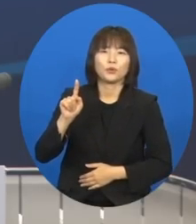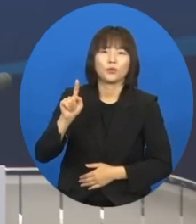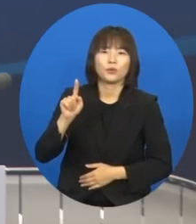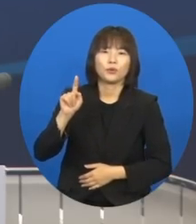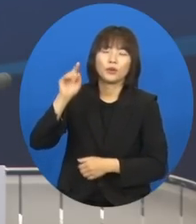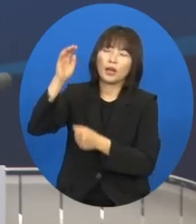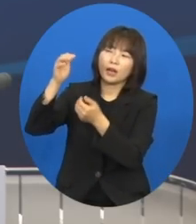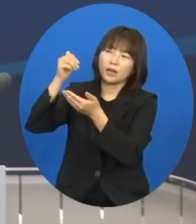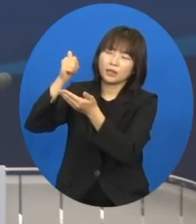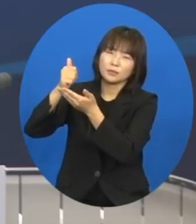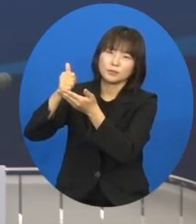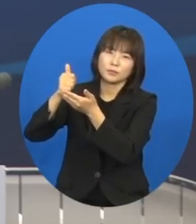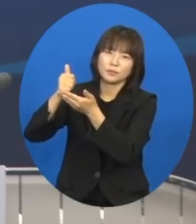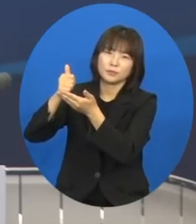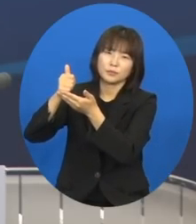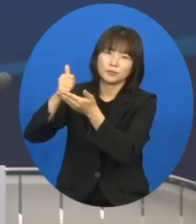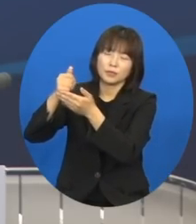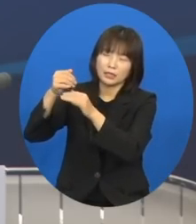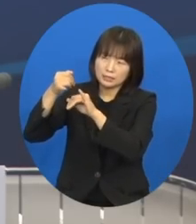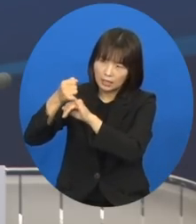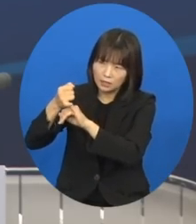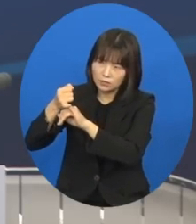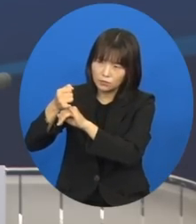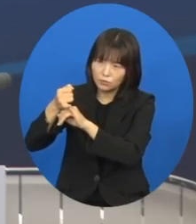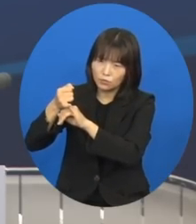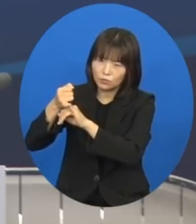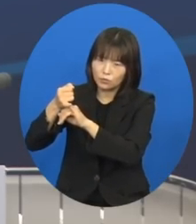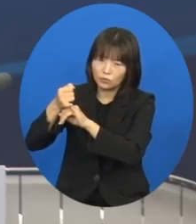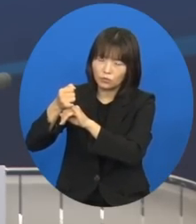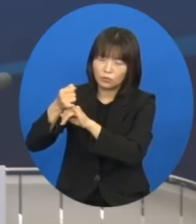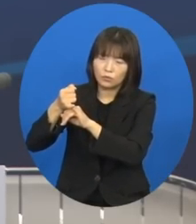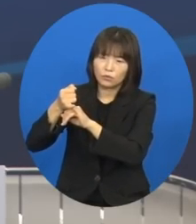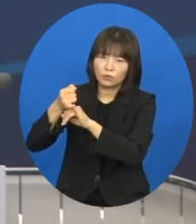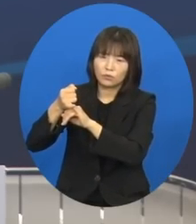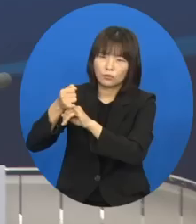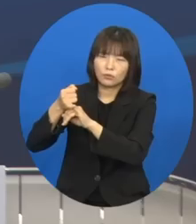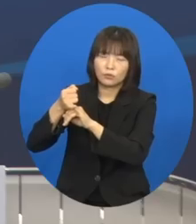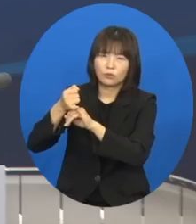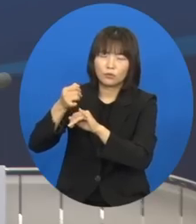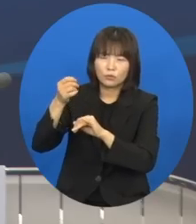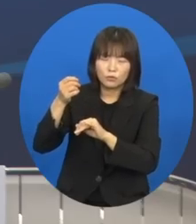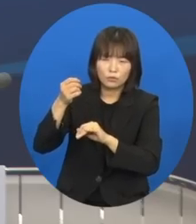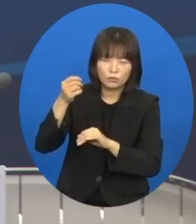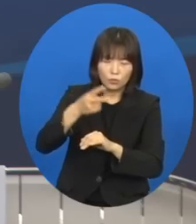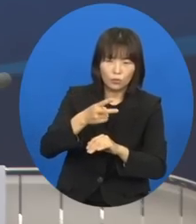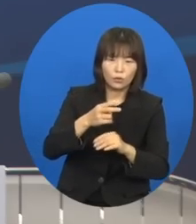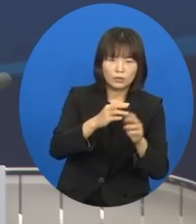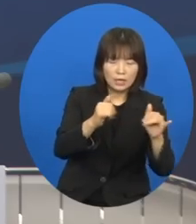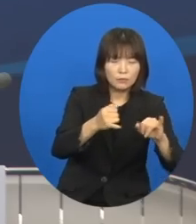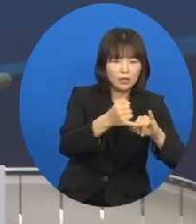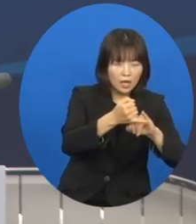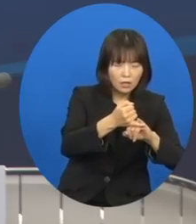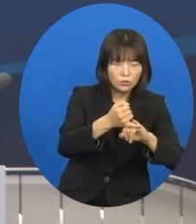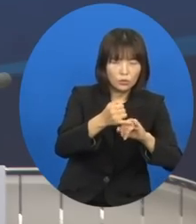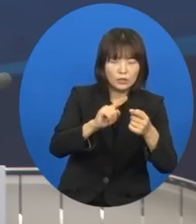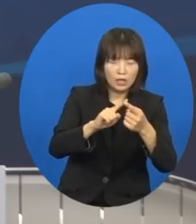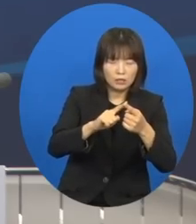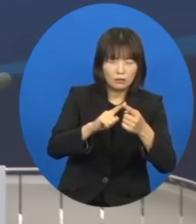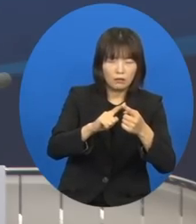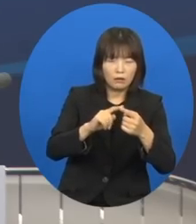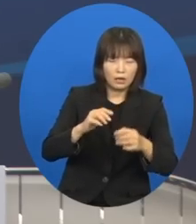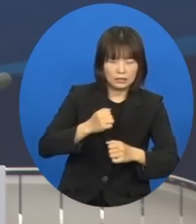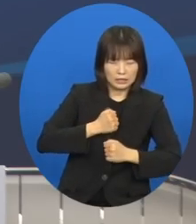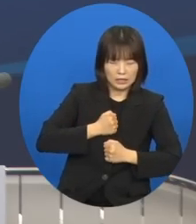하나님과의 약속도 아니고 사람과의 약속도 이렇게 지키려고 애를 쓰는데 하나님은 우리의 약속을 지키시려고 얼마나 많은